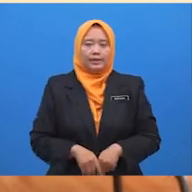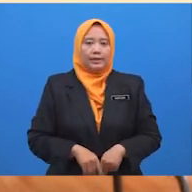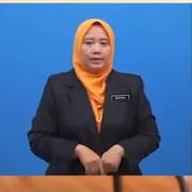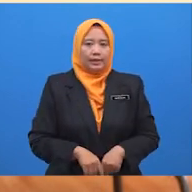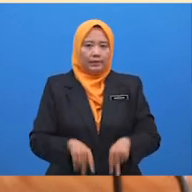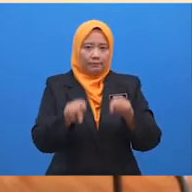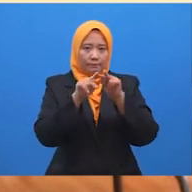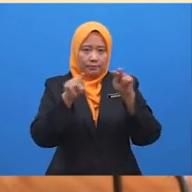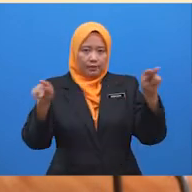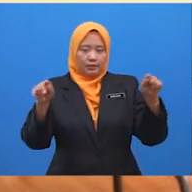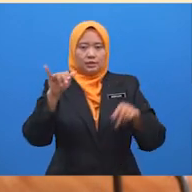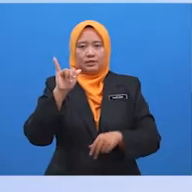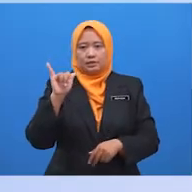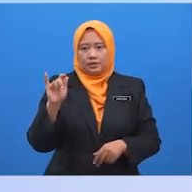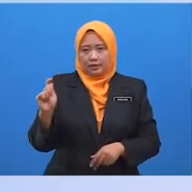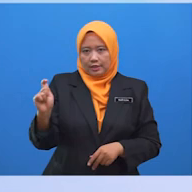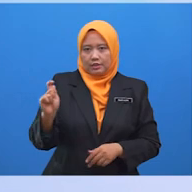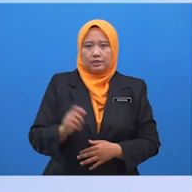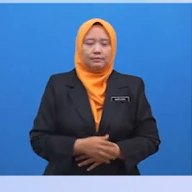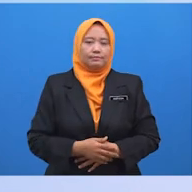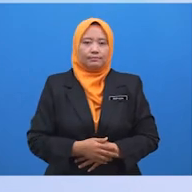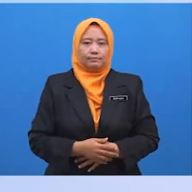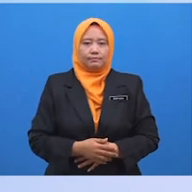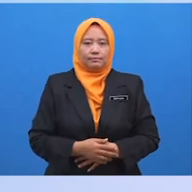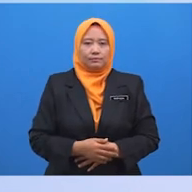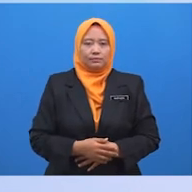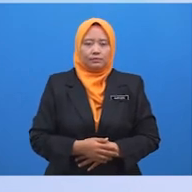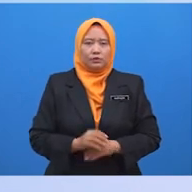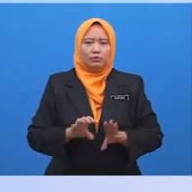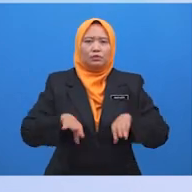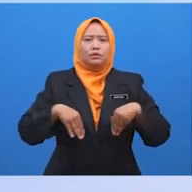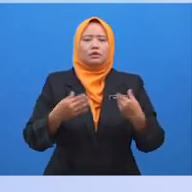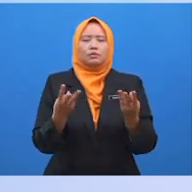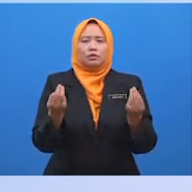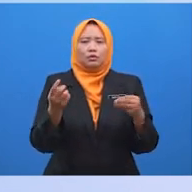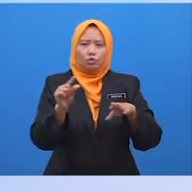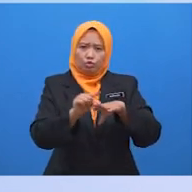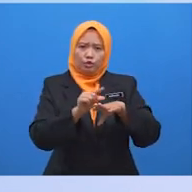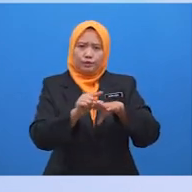Sekarang, kita lihat contoh bagaimana rumus tersebut digunakan.